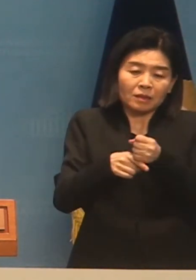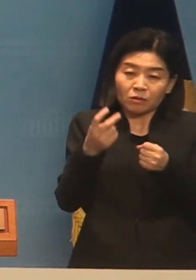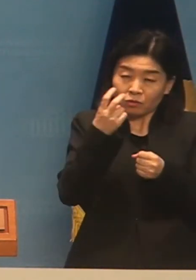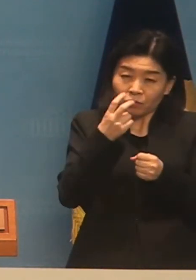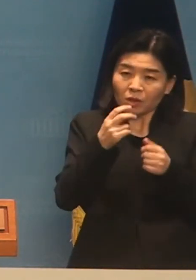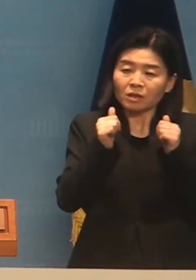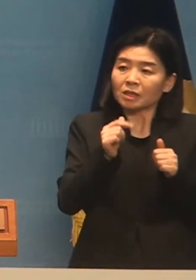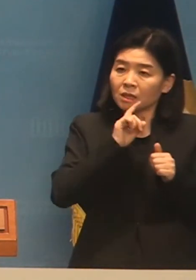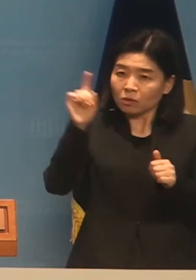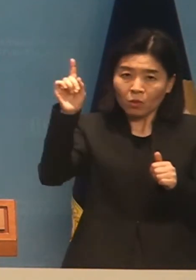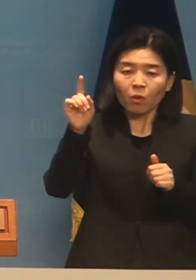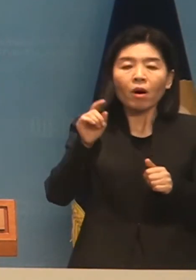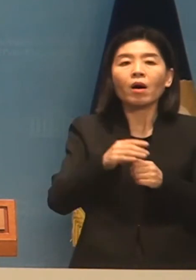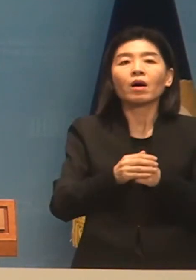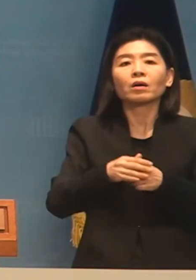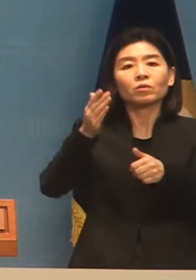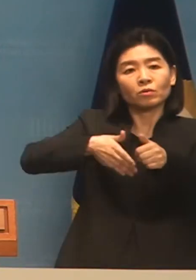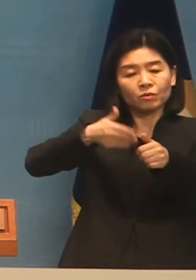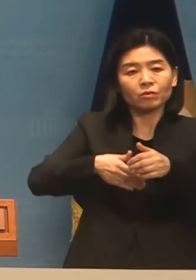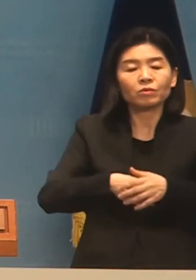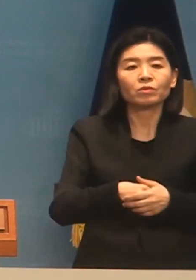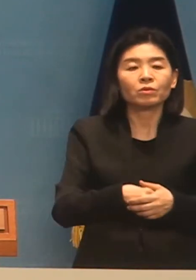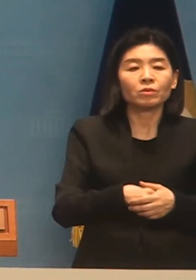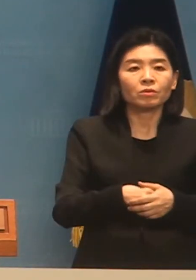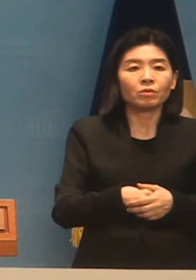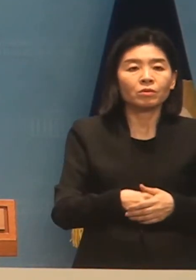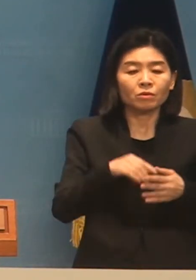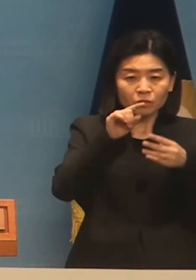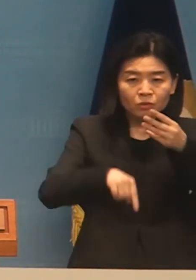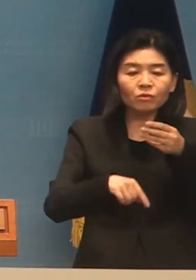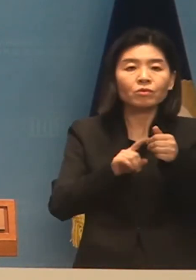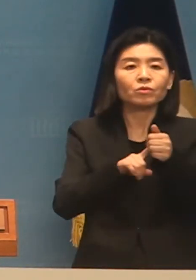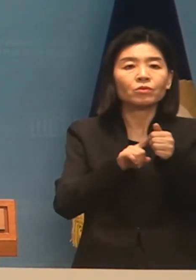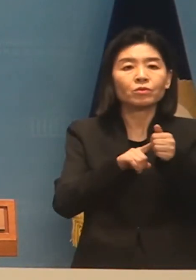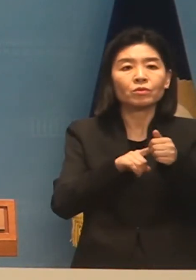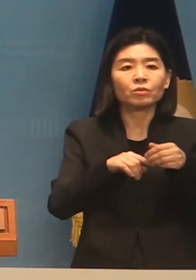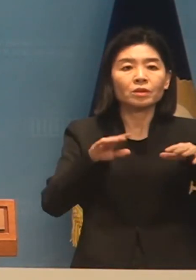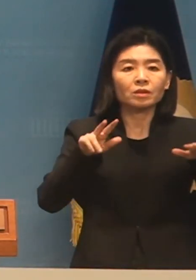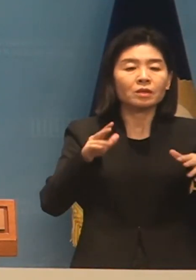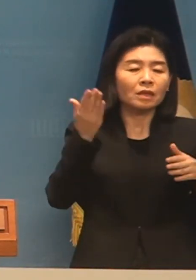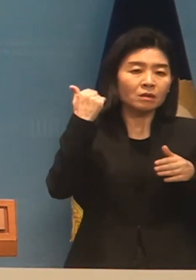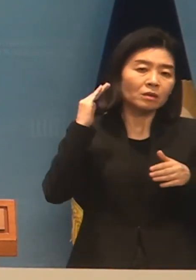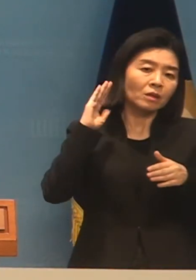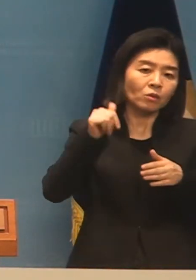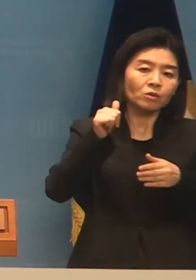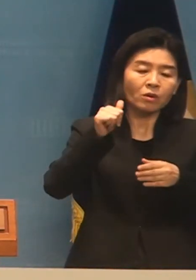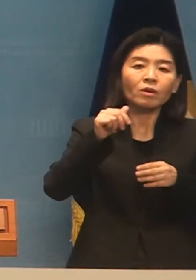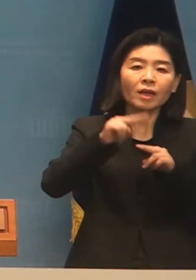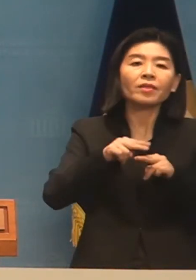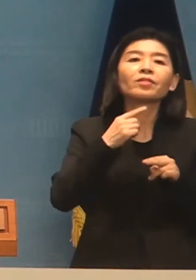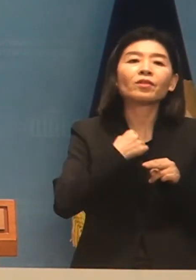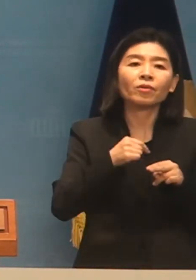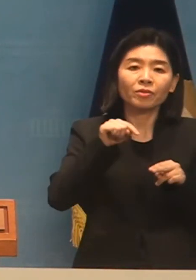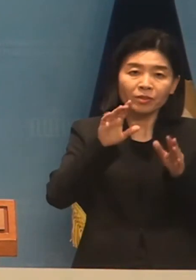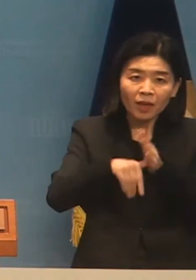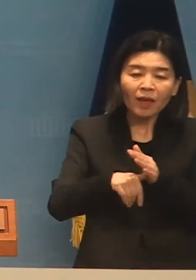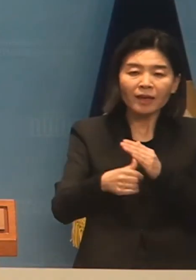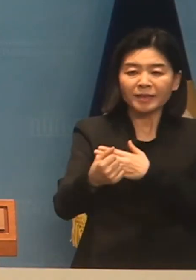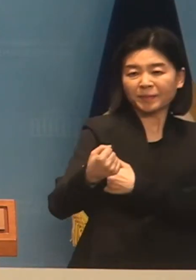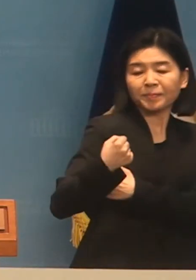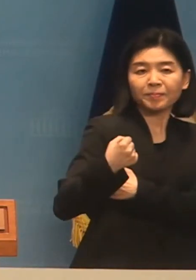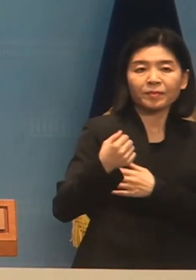기소할 것을 강력히 촉구합니다. 특히 윤석열이 현직 대통령으로서 막강한 영향력이